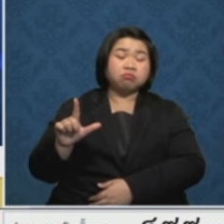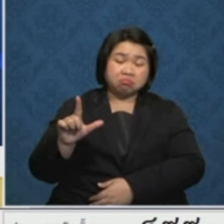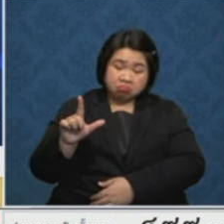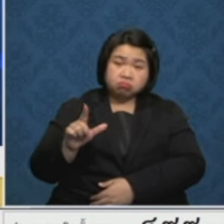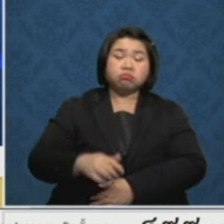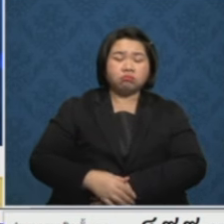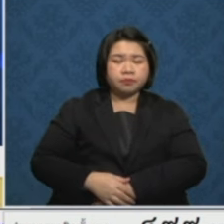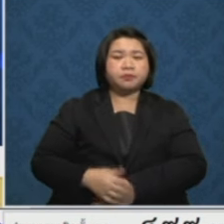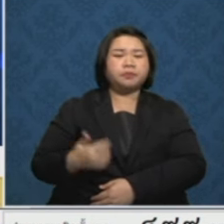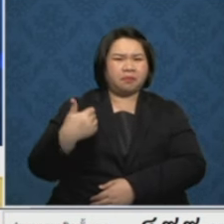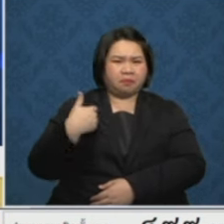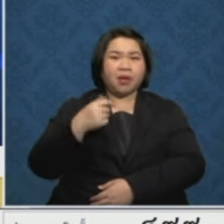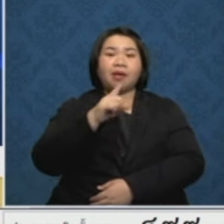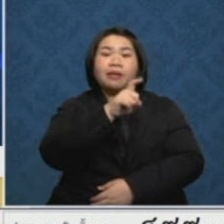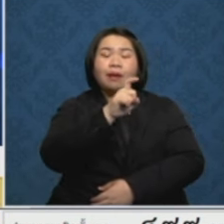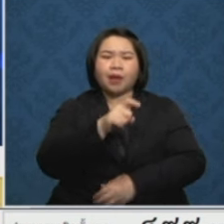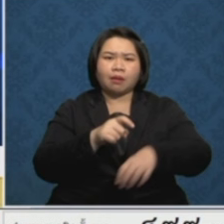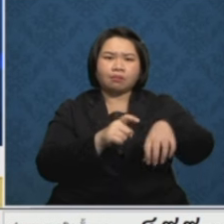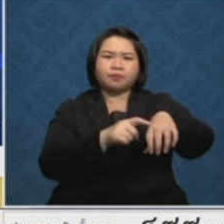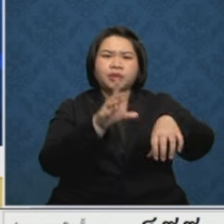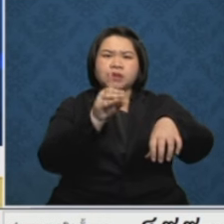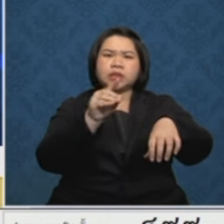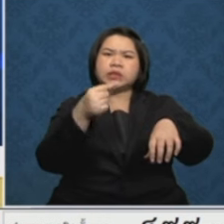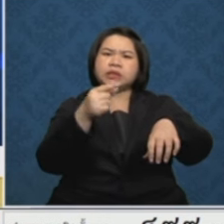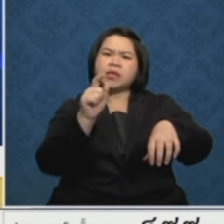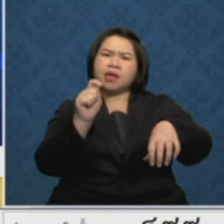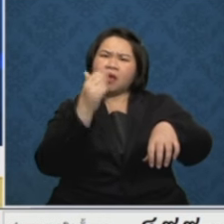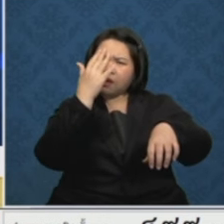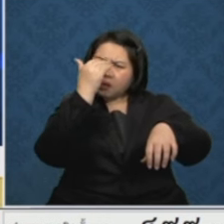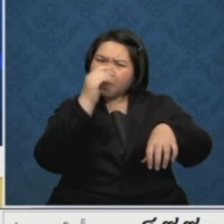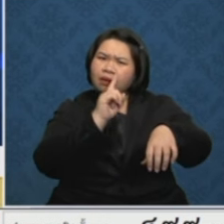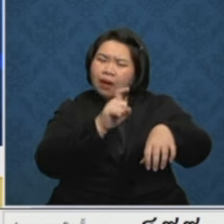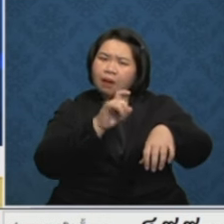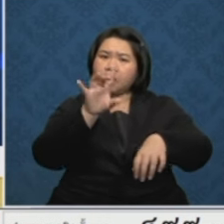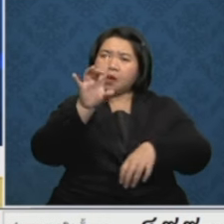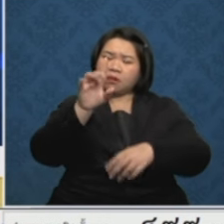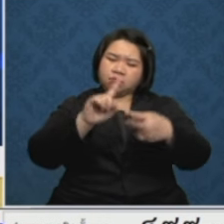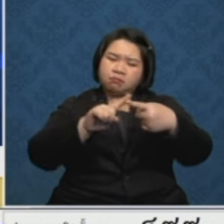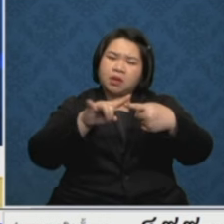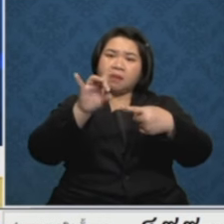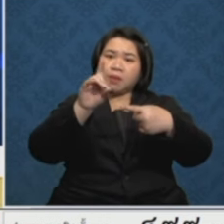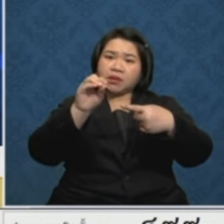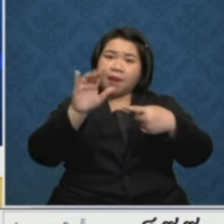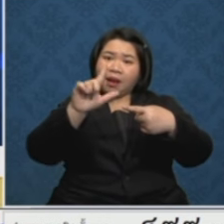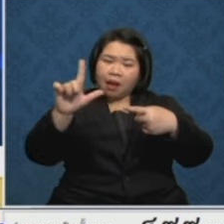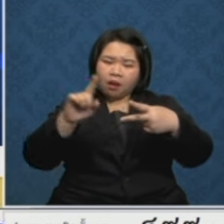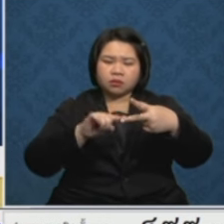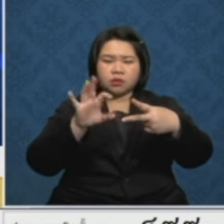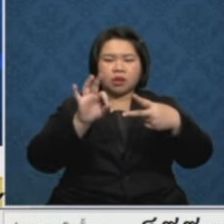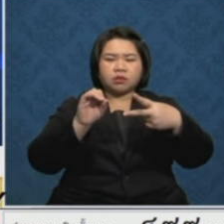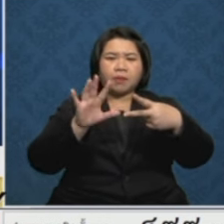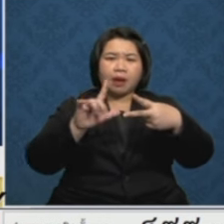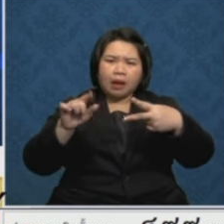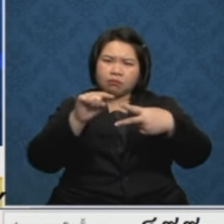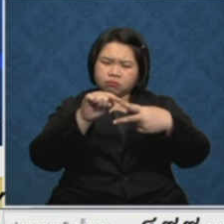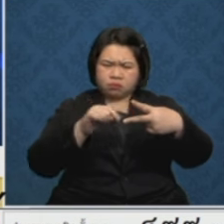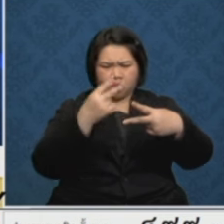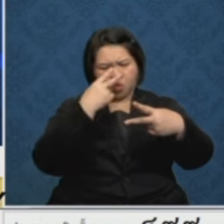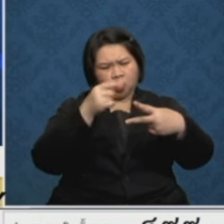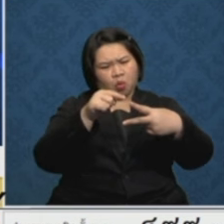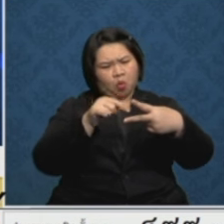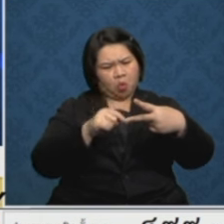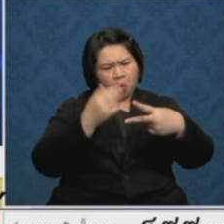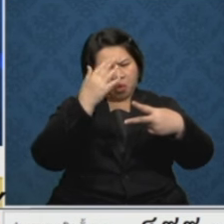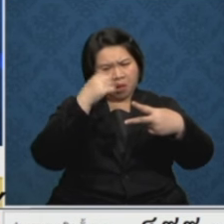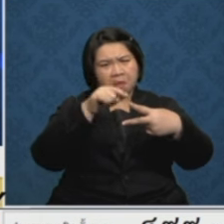การสอบถามค่ะกับ DGA ว่าทำไมราคามันถึงได้ใกล้เคียงกันทั้งที่ความซับซ้อนเนี่ยมันแตกต่างกันขนาดนี้ DGA ก็ตอบ